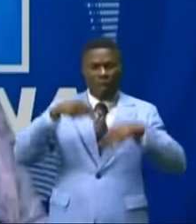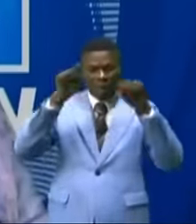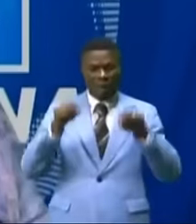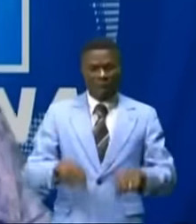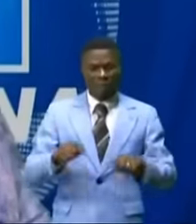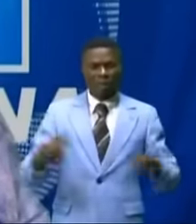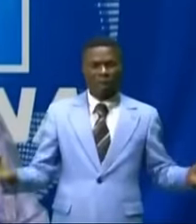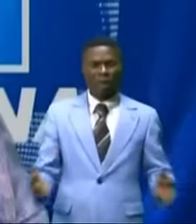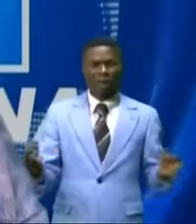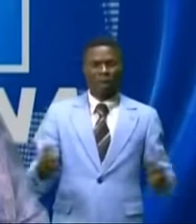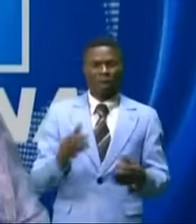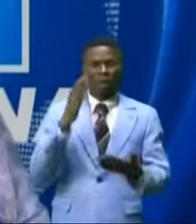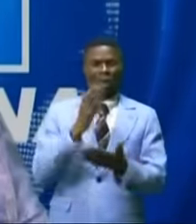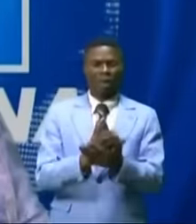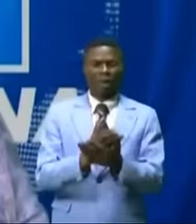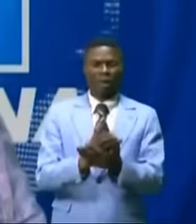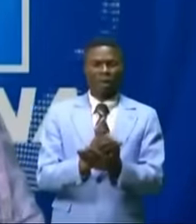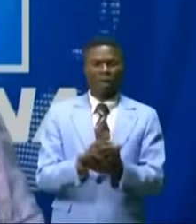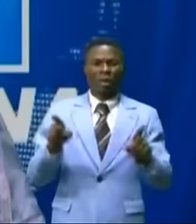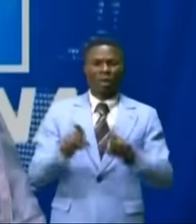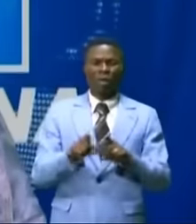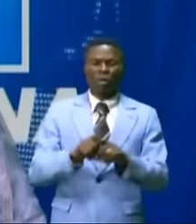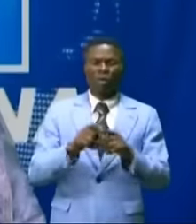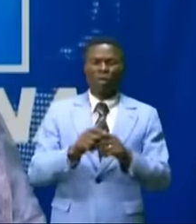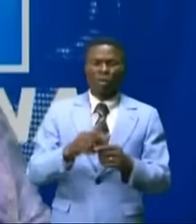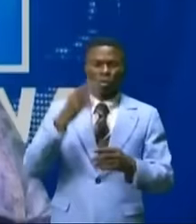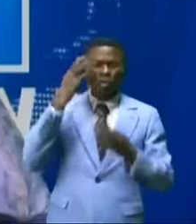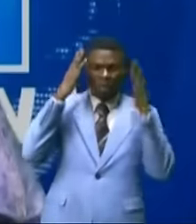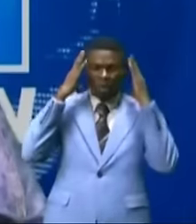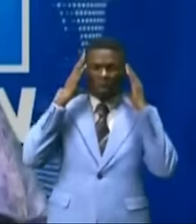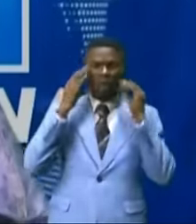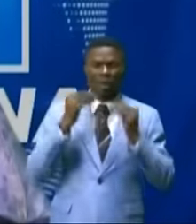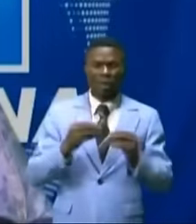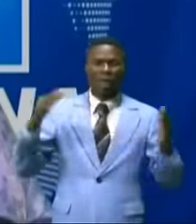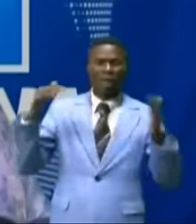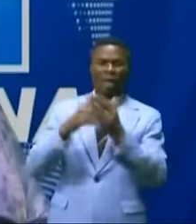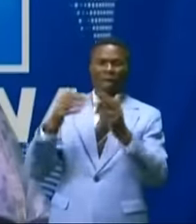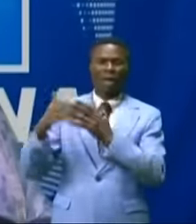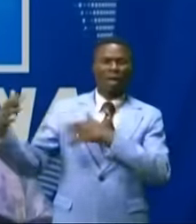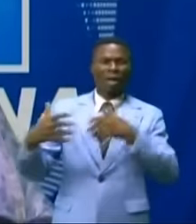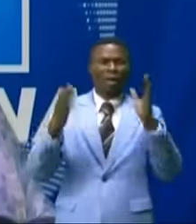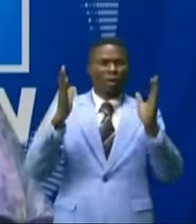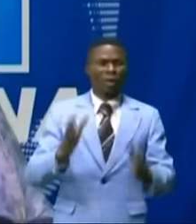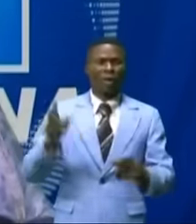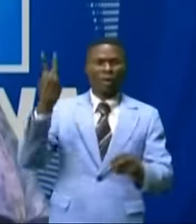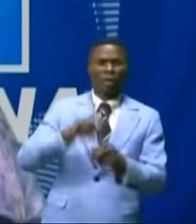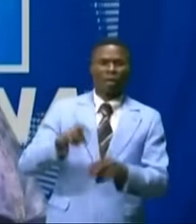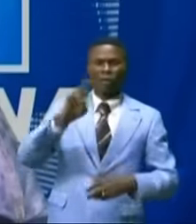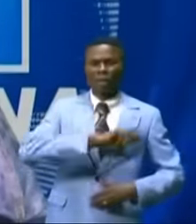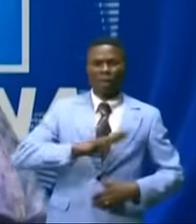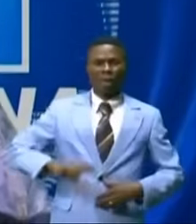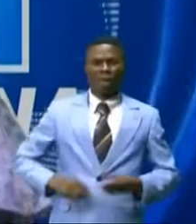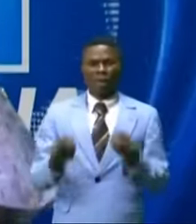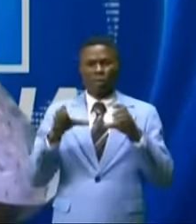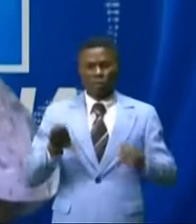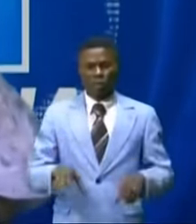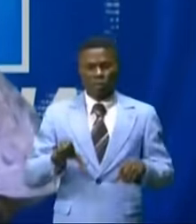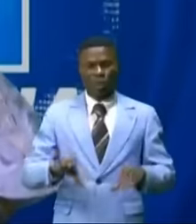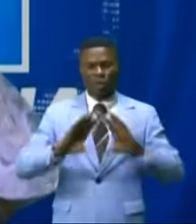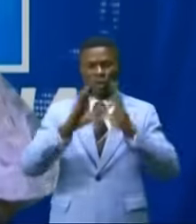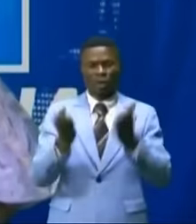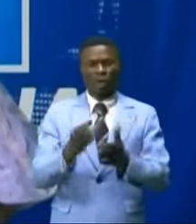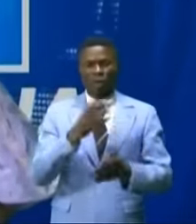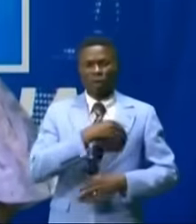la célébration est placée sous le signe de compassion suite à l'agression rwandaise dont est victime la République démocratique du Congo. Toutes les